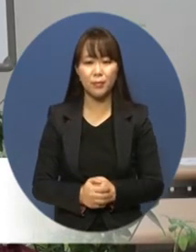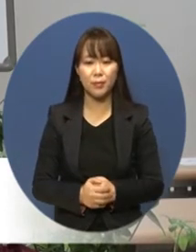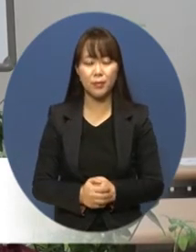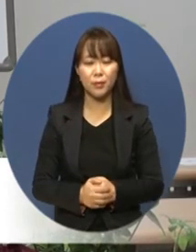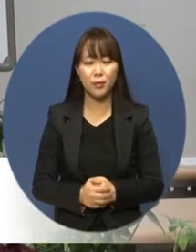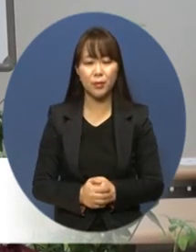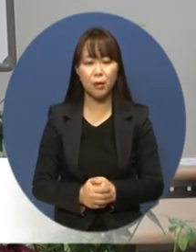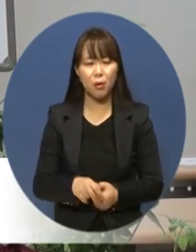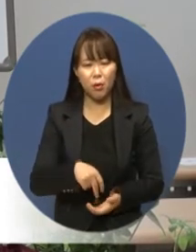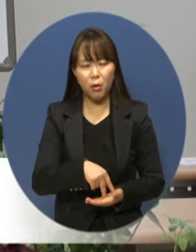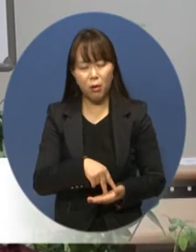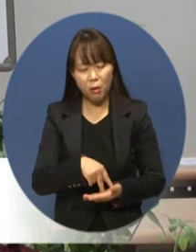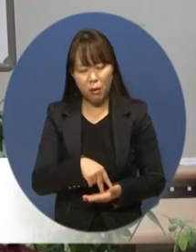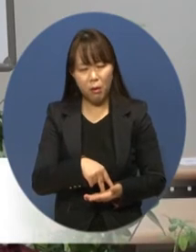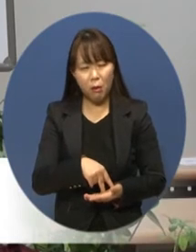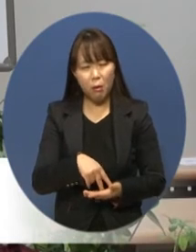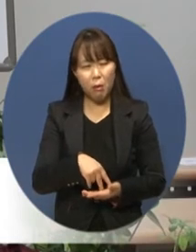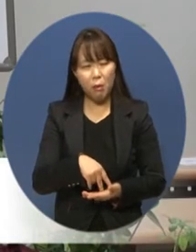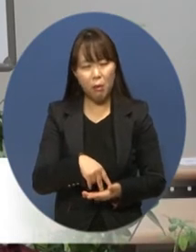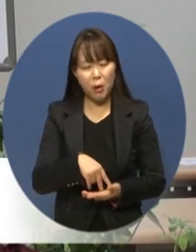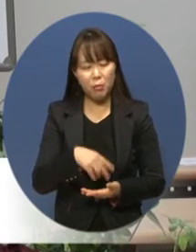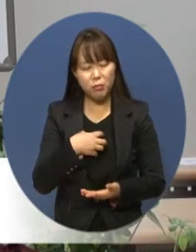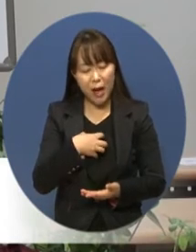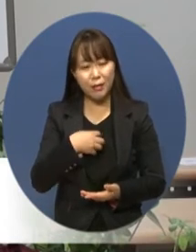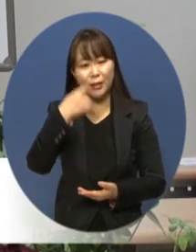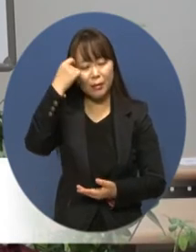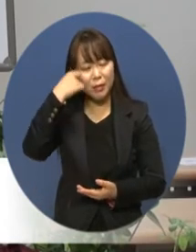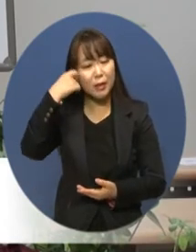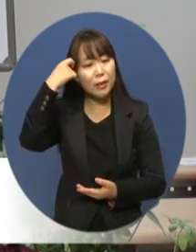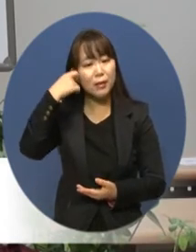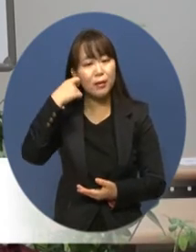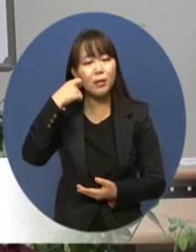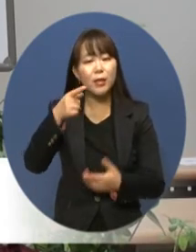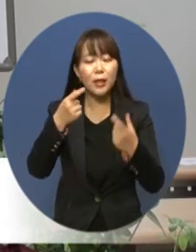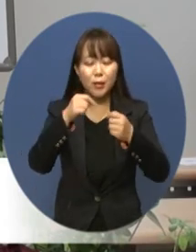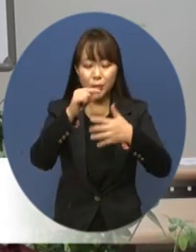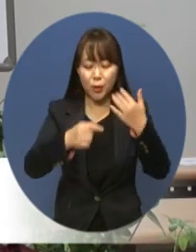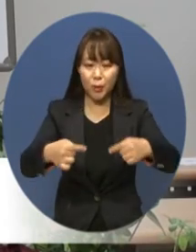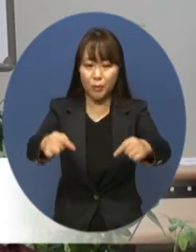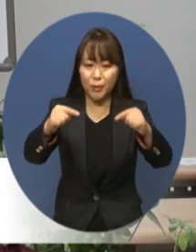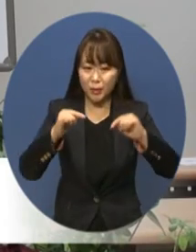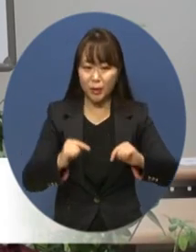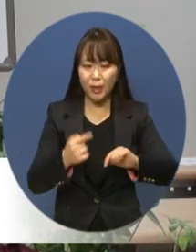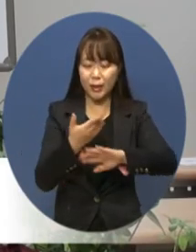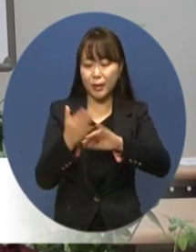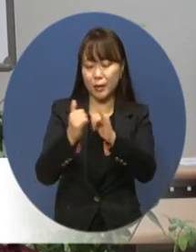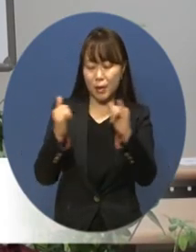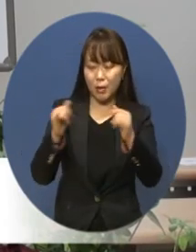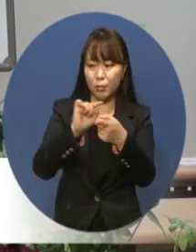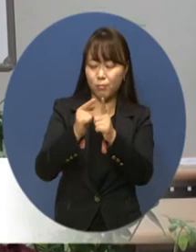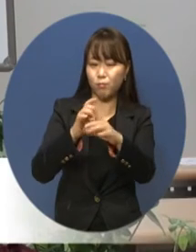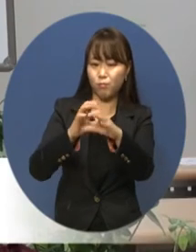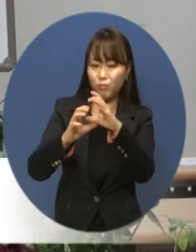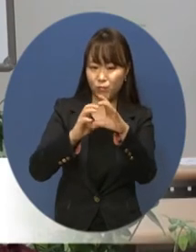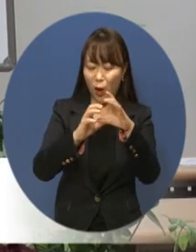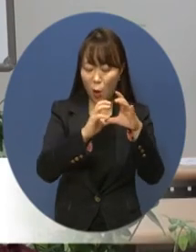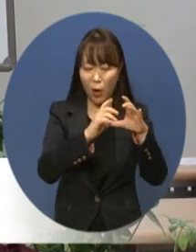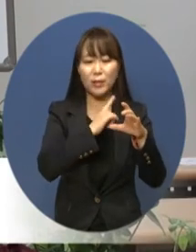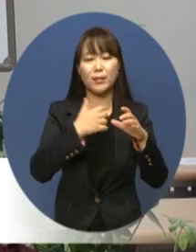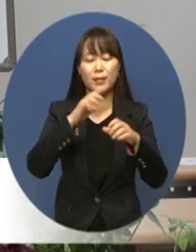그래서 고독하고 외로움을 느끼게 되시는데 프로그램을 참여하면서 다른 사람들과